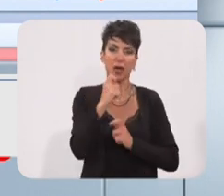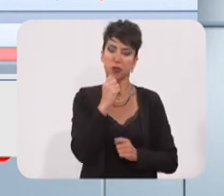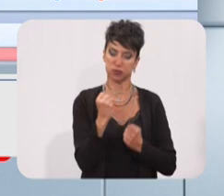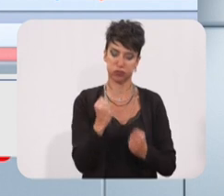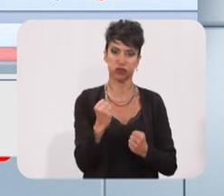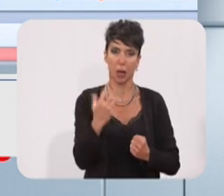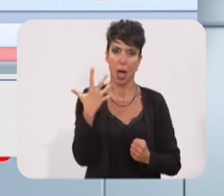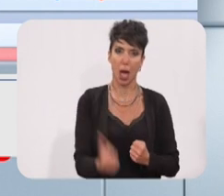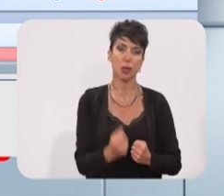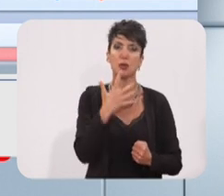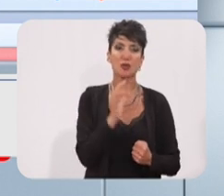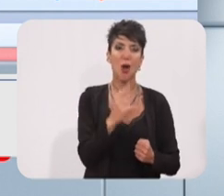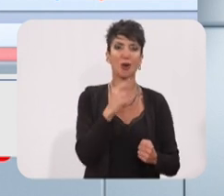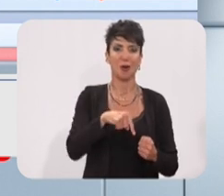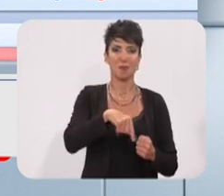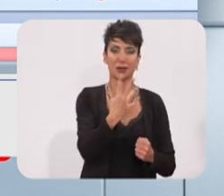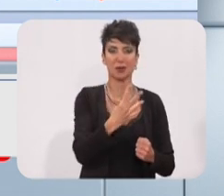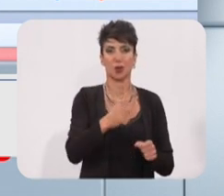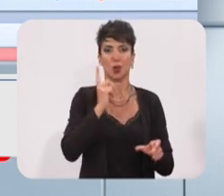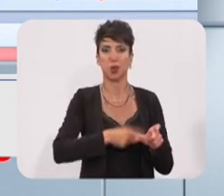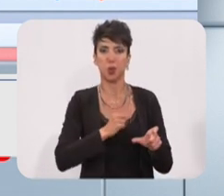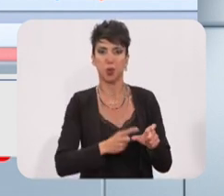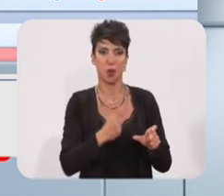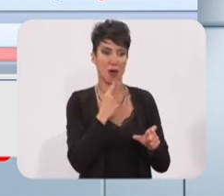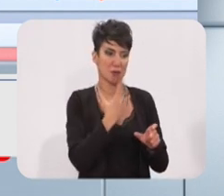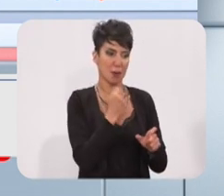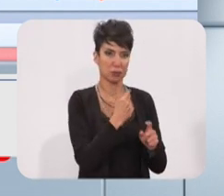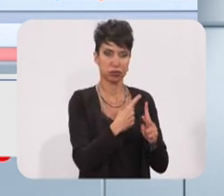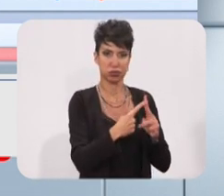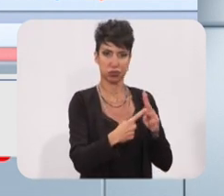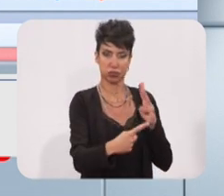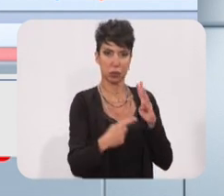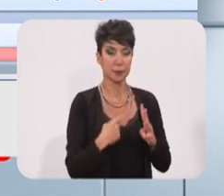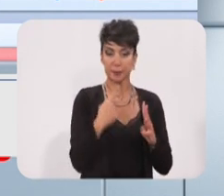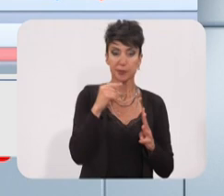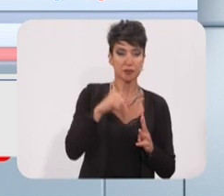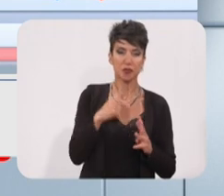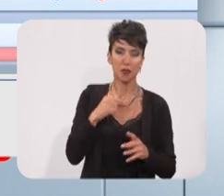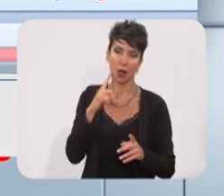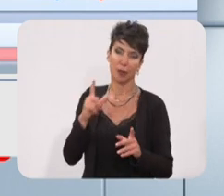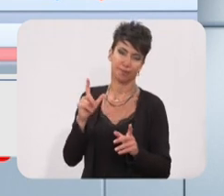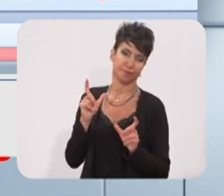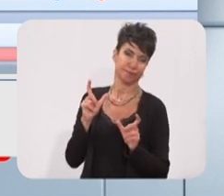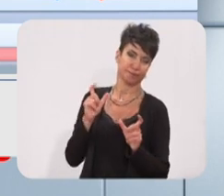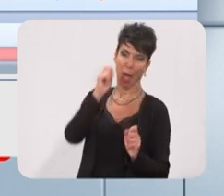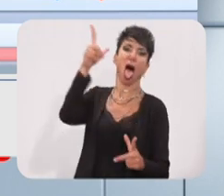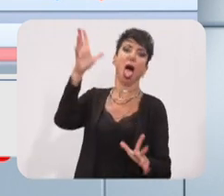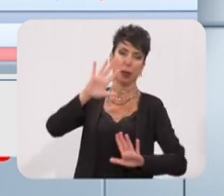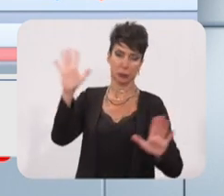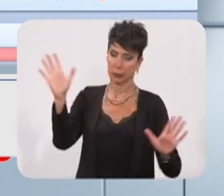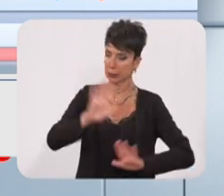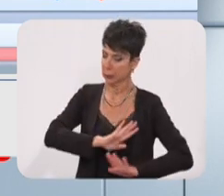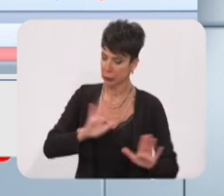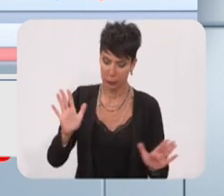Εμείς δεν ευνηδιαστήκαμε από αυτή τη δυναμική. Την έχουμε διαπιστώσει όλους τους προηγούμενους μήνες και